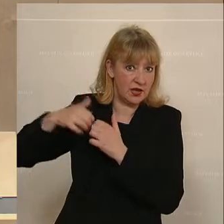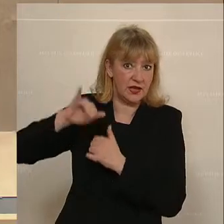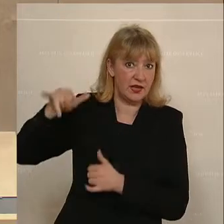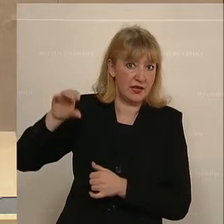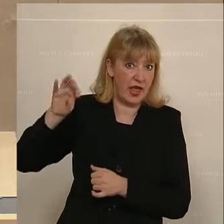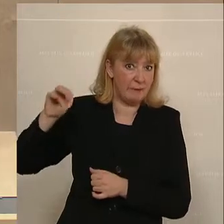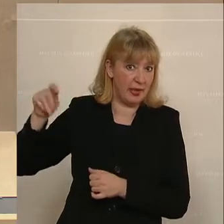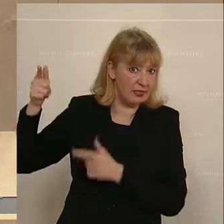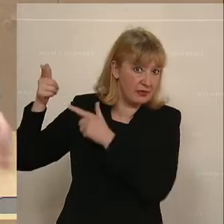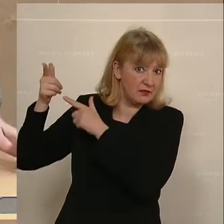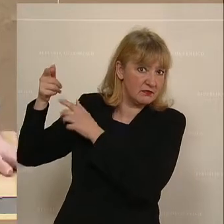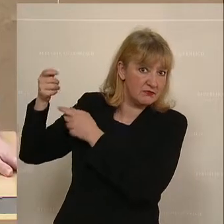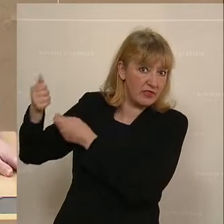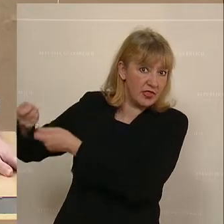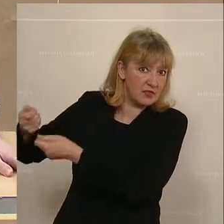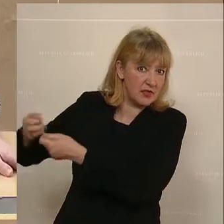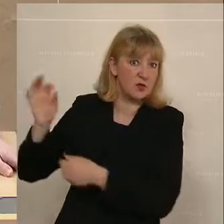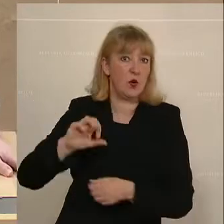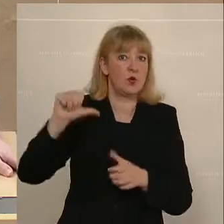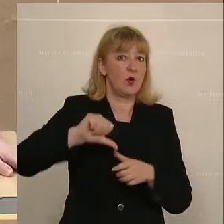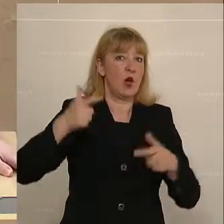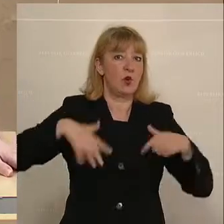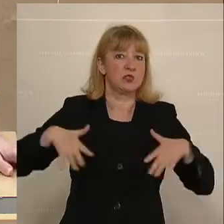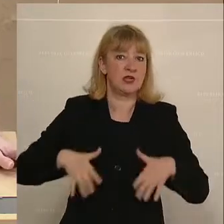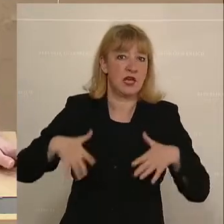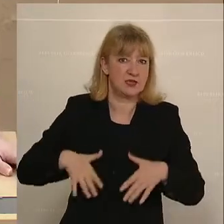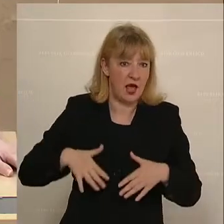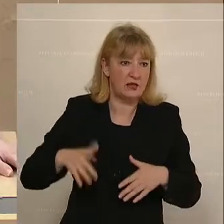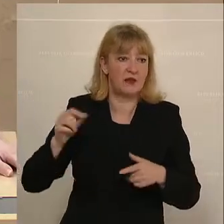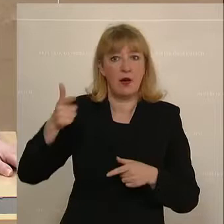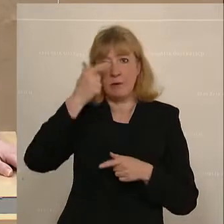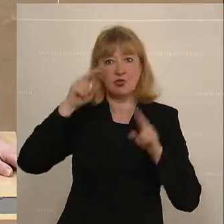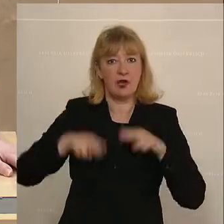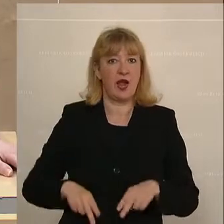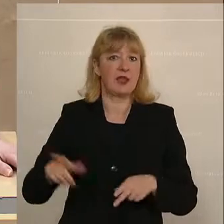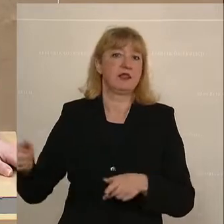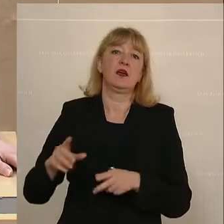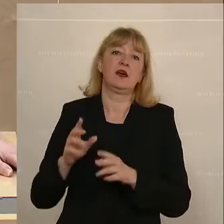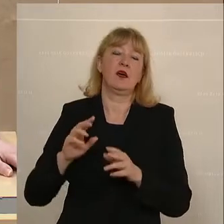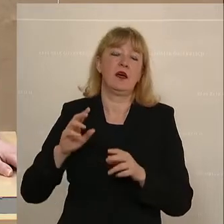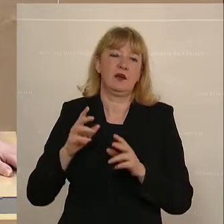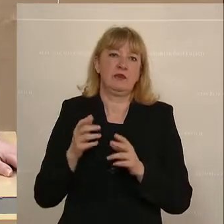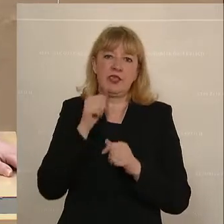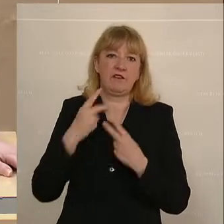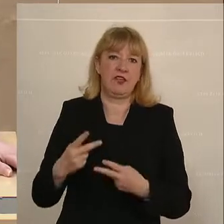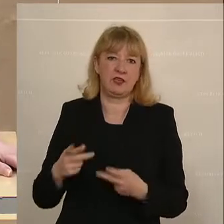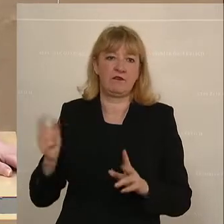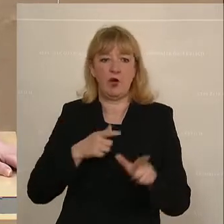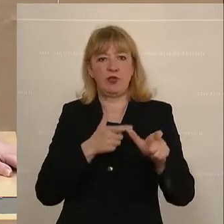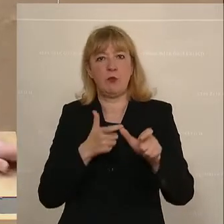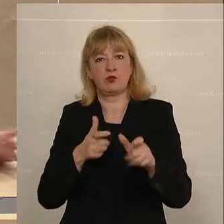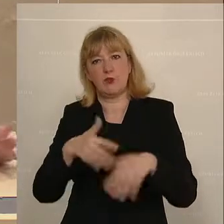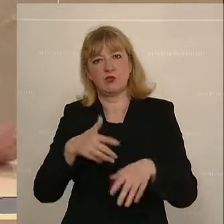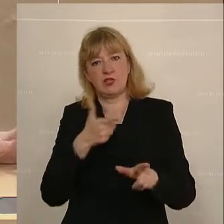kann? Noch mehr Öl aus Kasachstan, wo Menschenrechte mit Füßen getreten werden, wo auf Demonstrantinnen geschossen